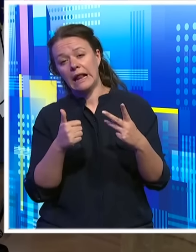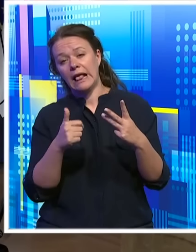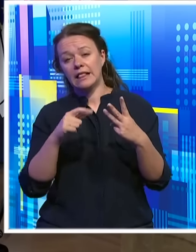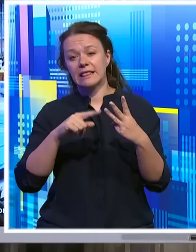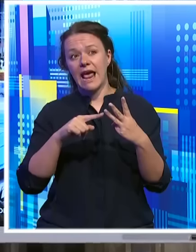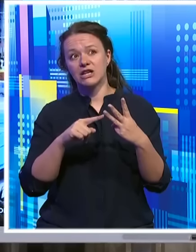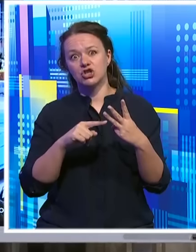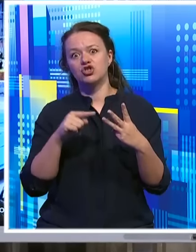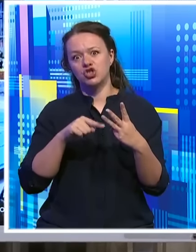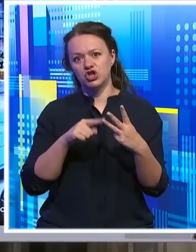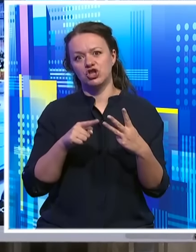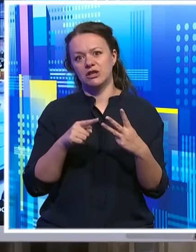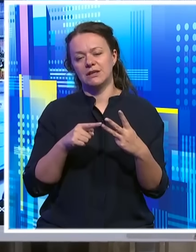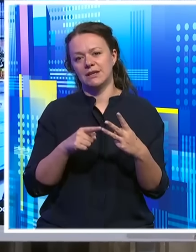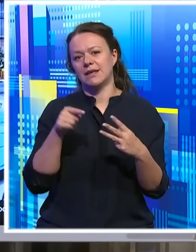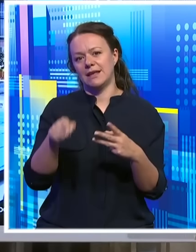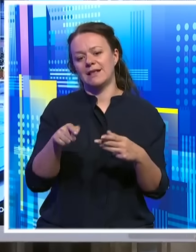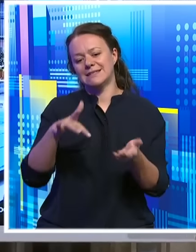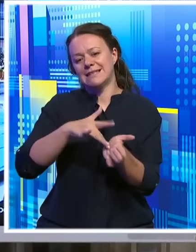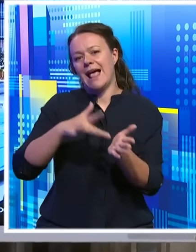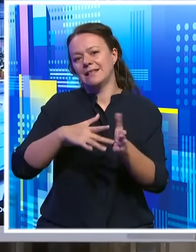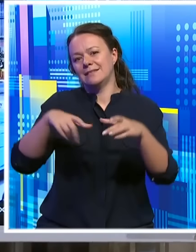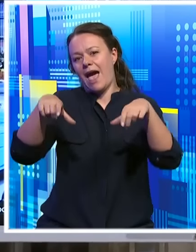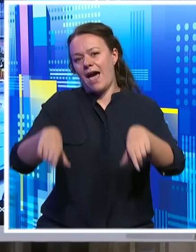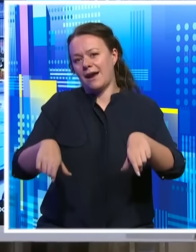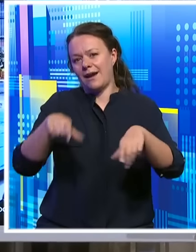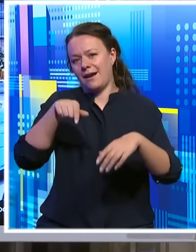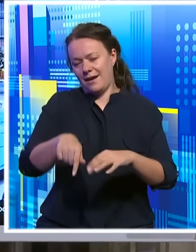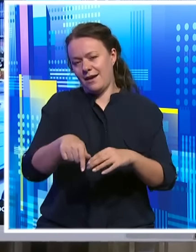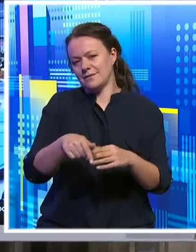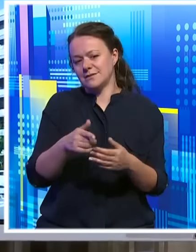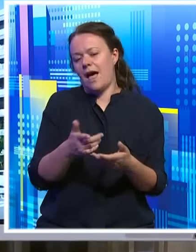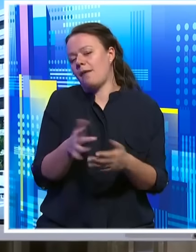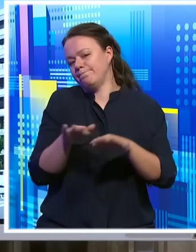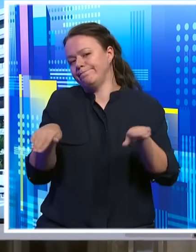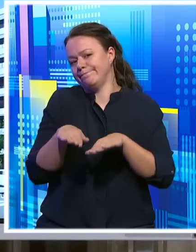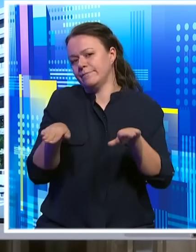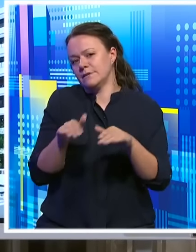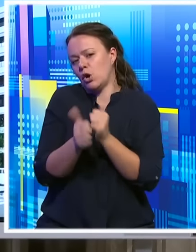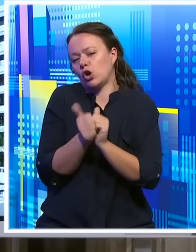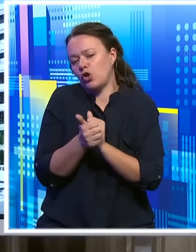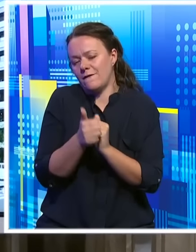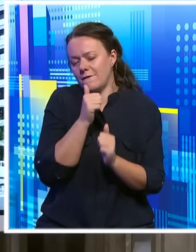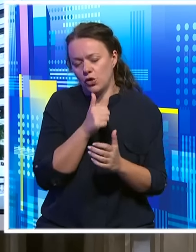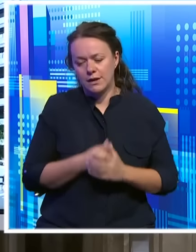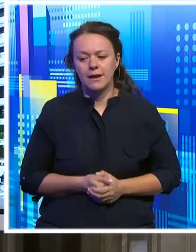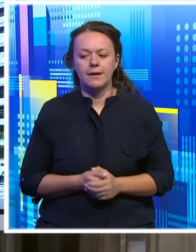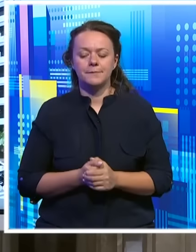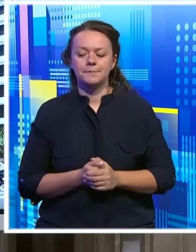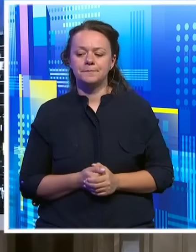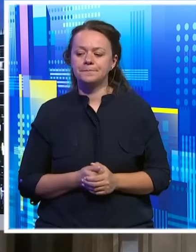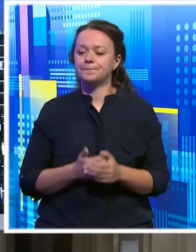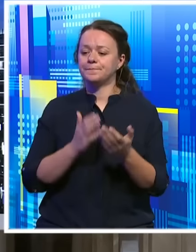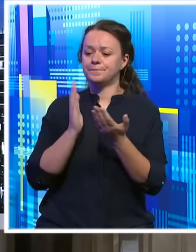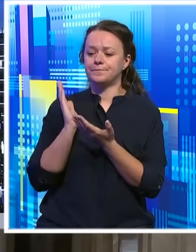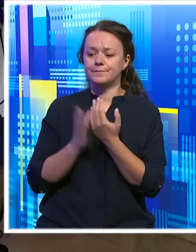svom kapacitetu Aquatic centar ili centar za vodene sportove u cijeloj Evropi. Molim vas dalje. Hoćemo